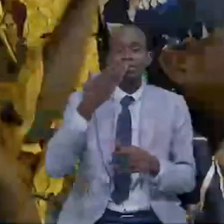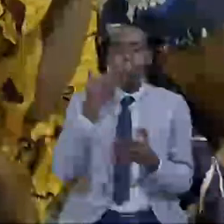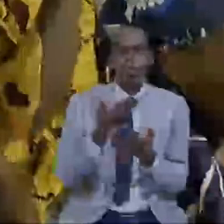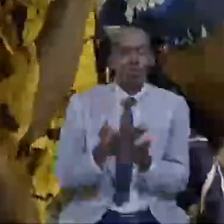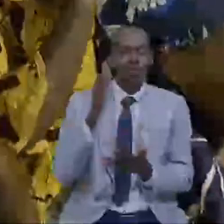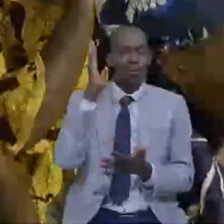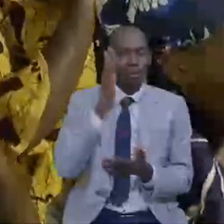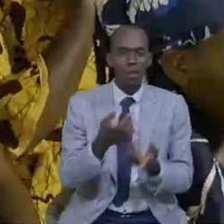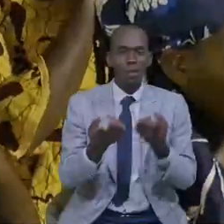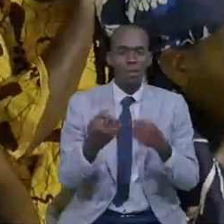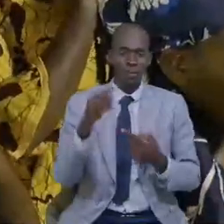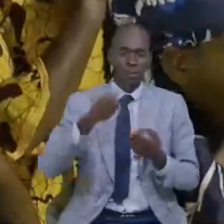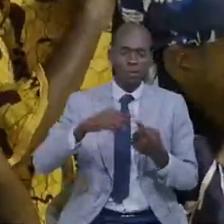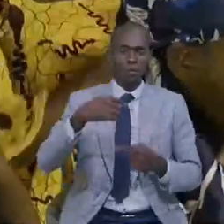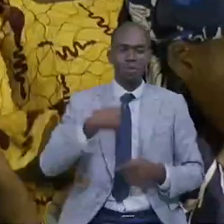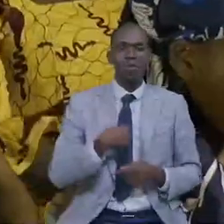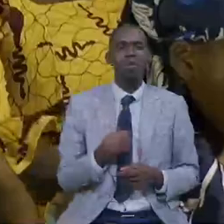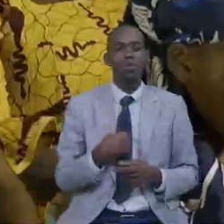du bonheur